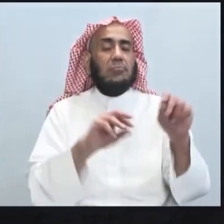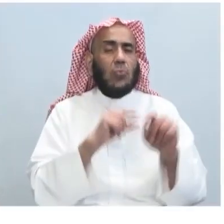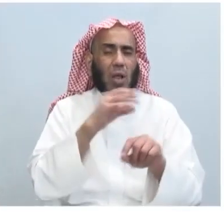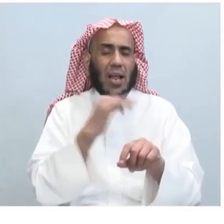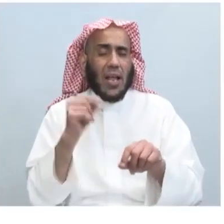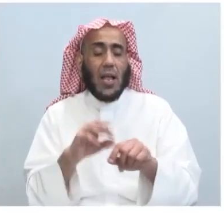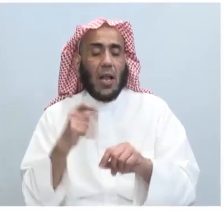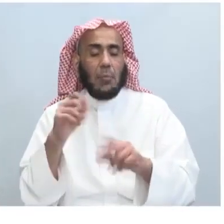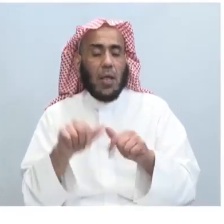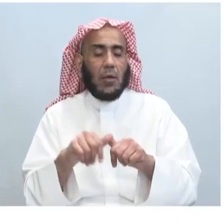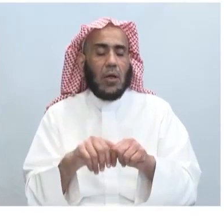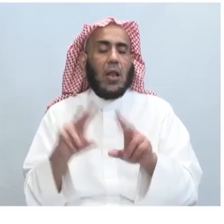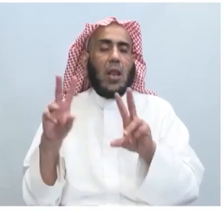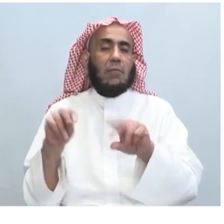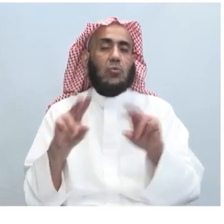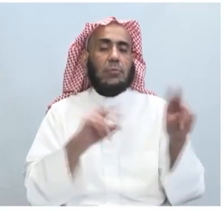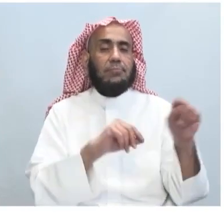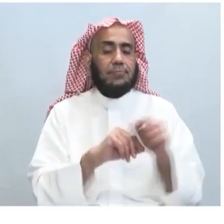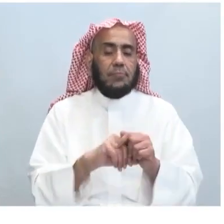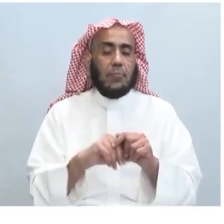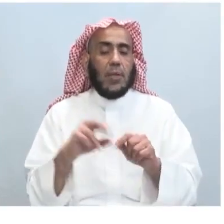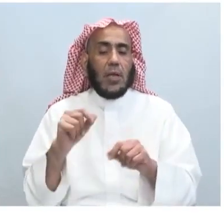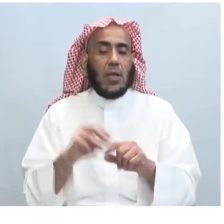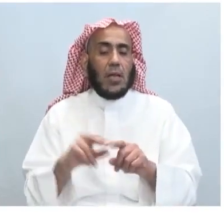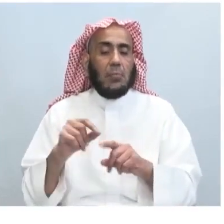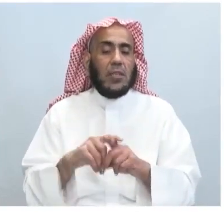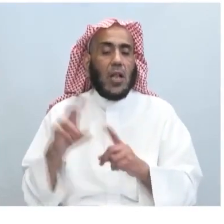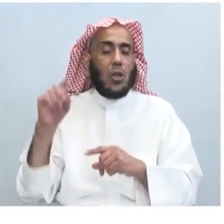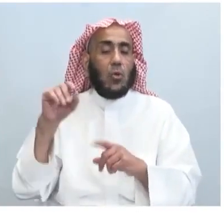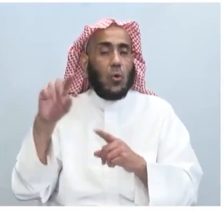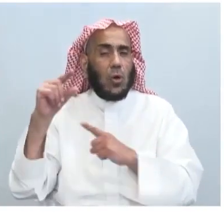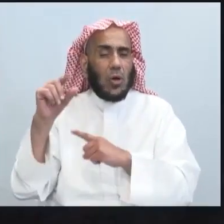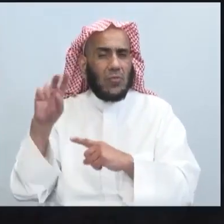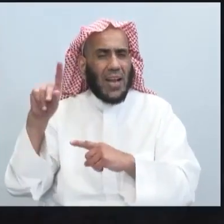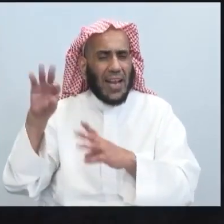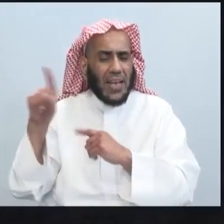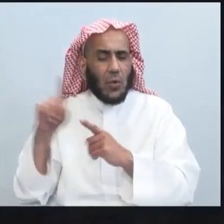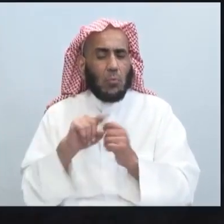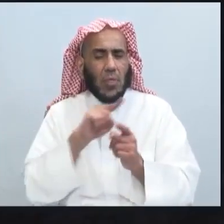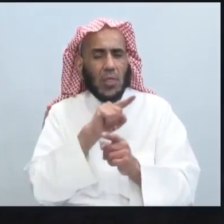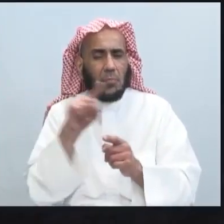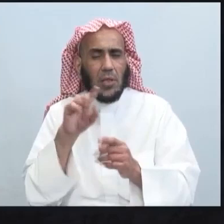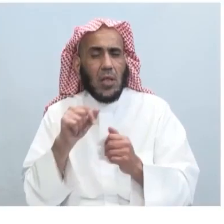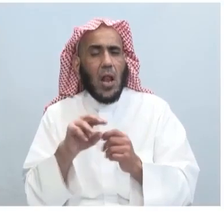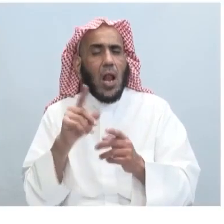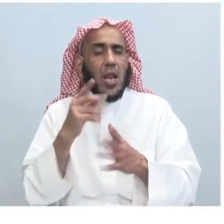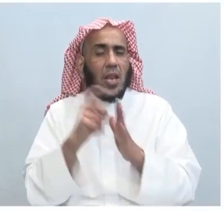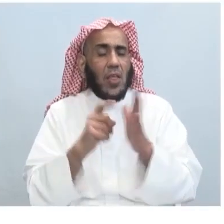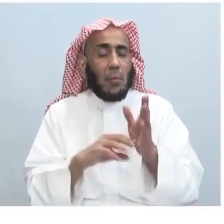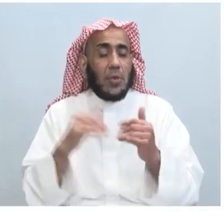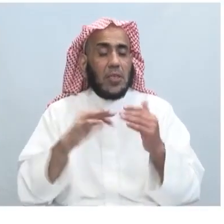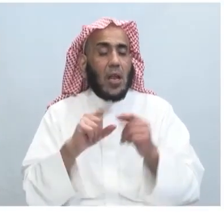ستكون القيمه هي نفسها قيمه الكي كيو رغم ان نظام الاتزان له